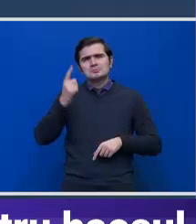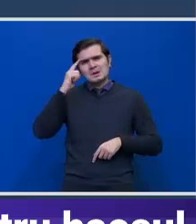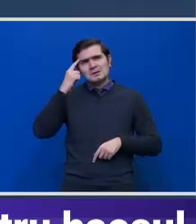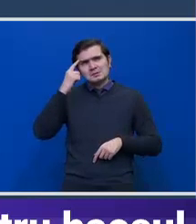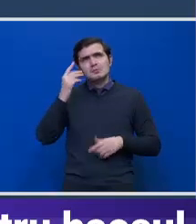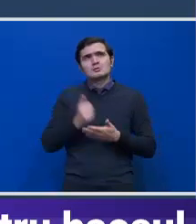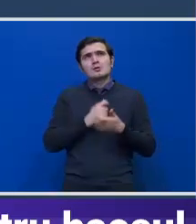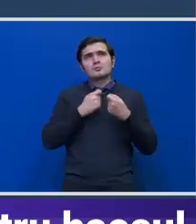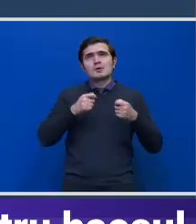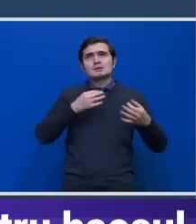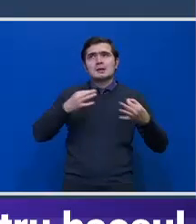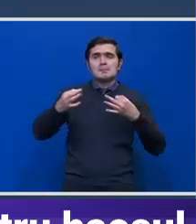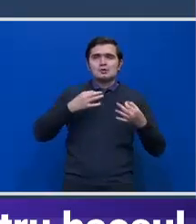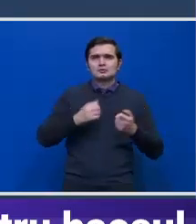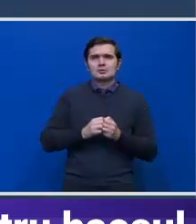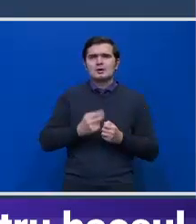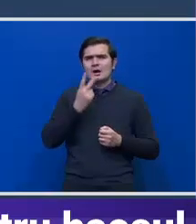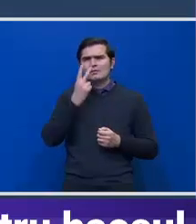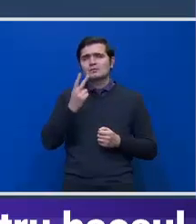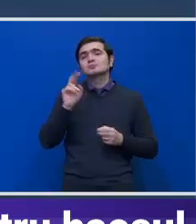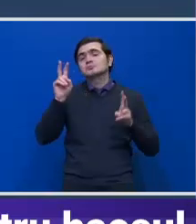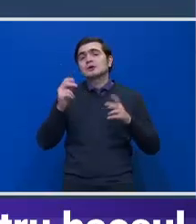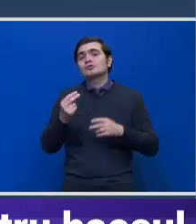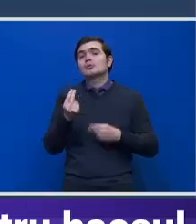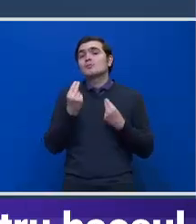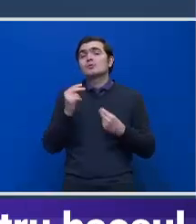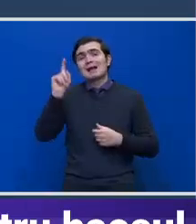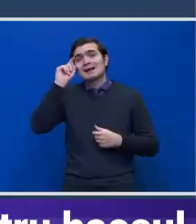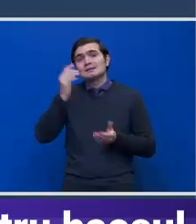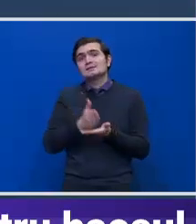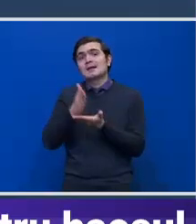aspectele. Deci am văzut buna credință, așa zisa buna credință a unei